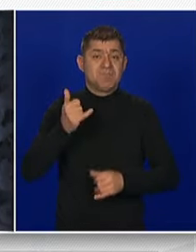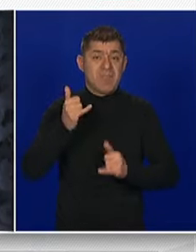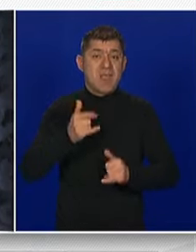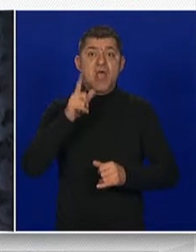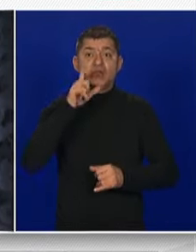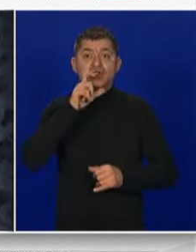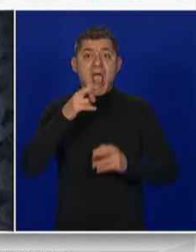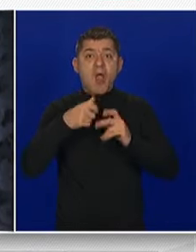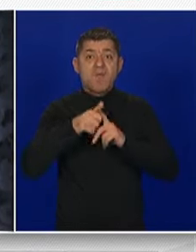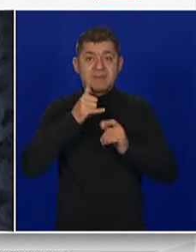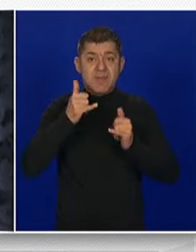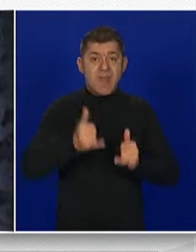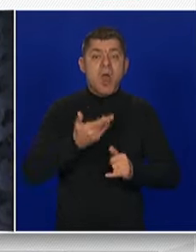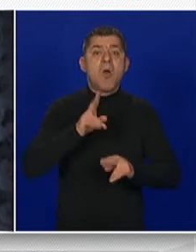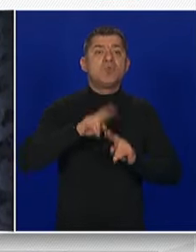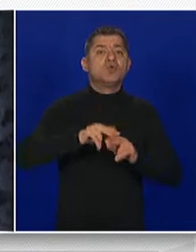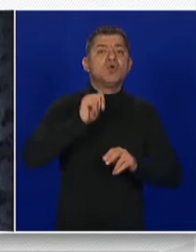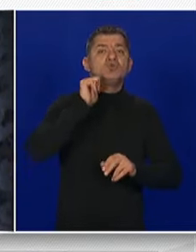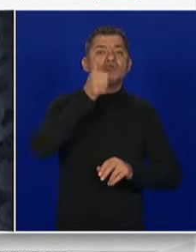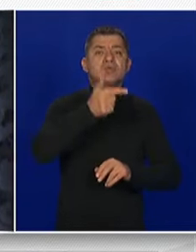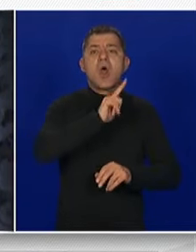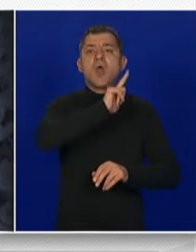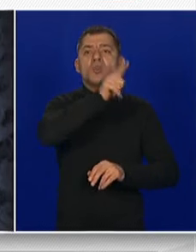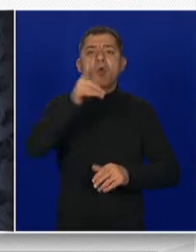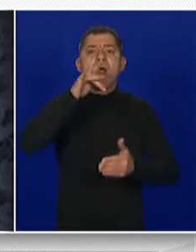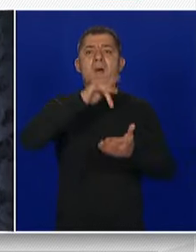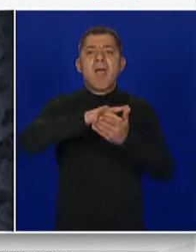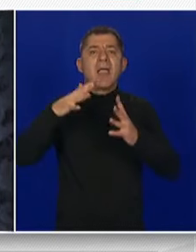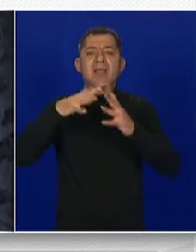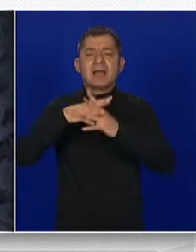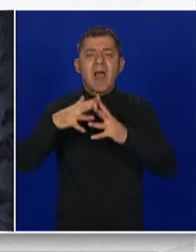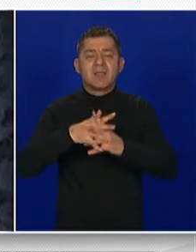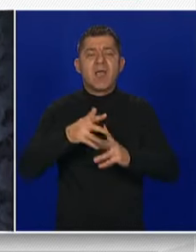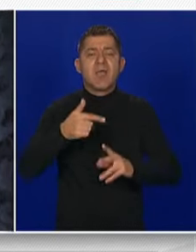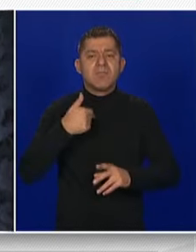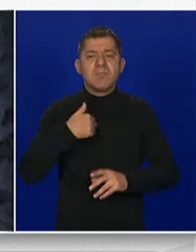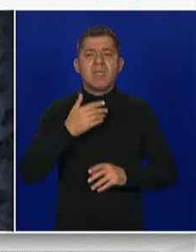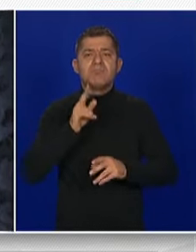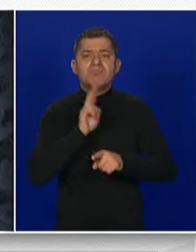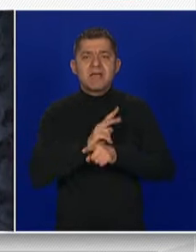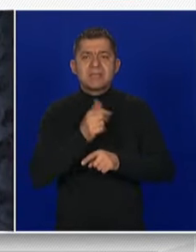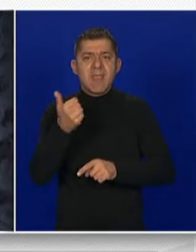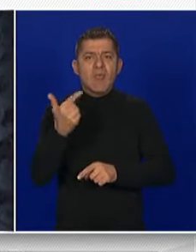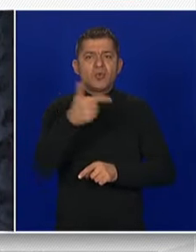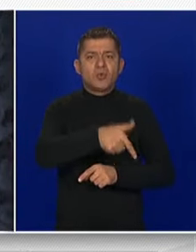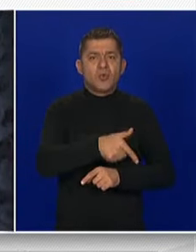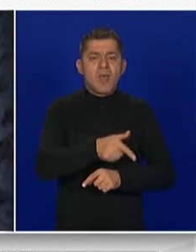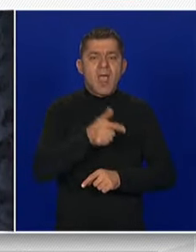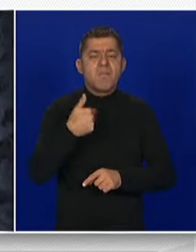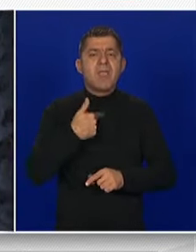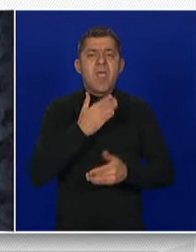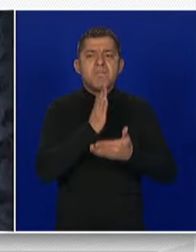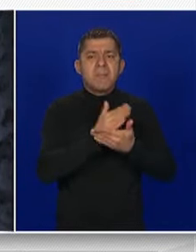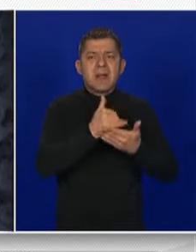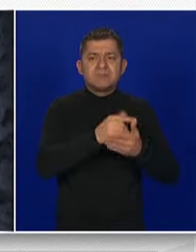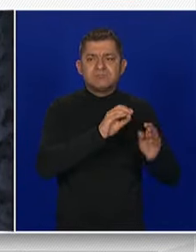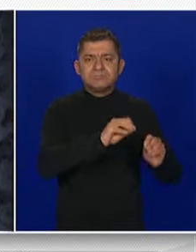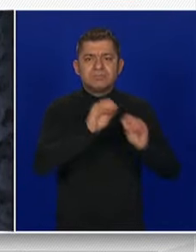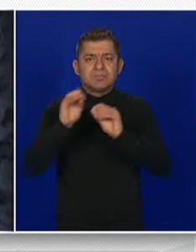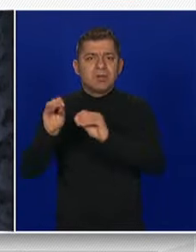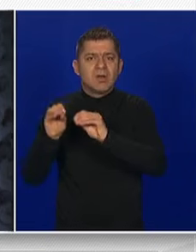biti vrlo vjerojatno u nekoj drugoj sredini, prema tome ponavljam, upućeni smo jedni na druge i jedino tako preraspodjelom kadra